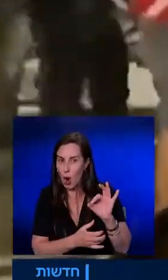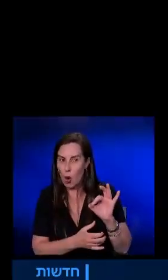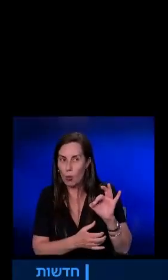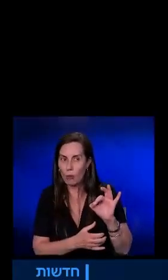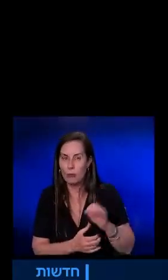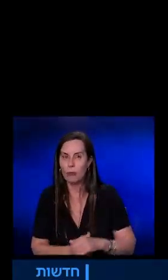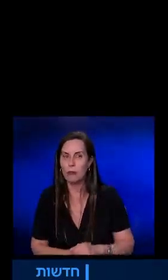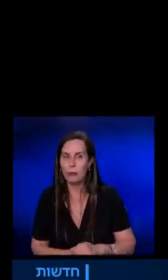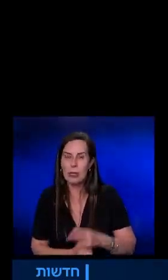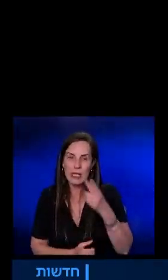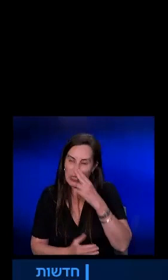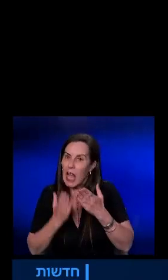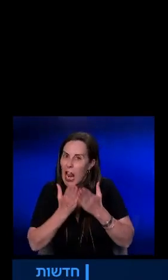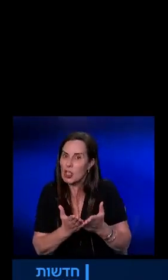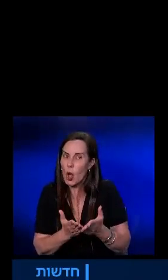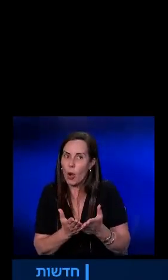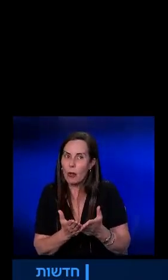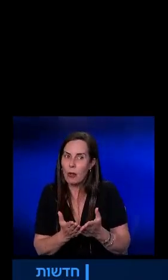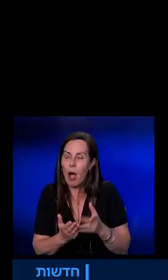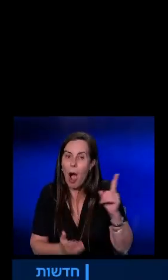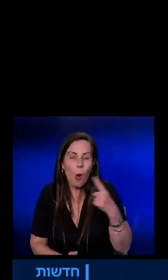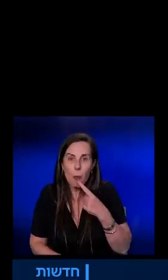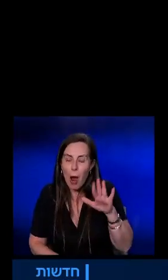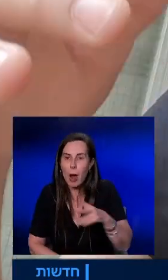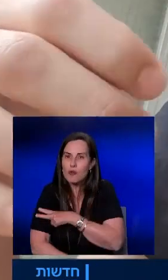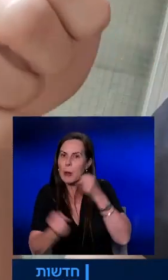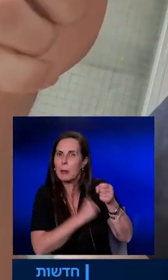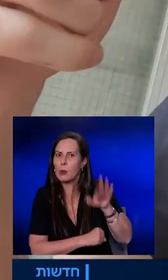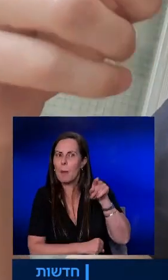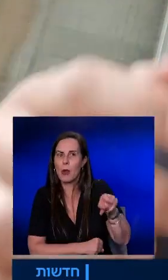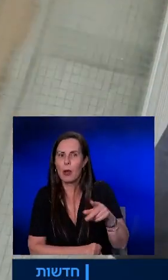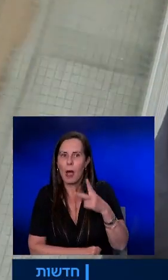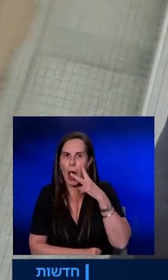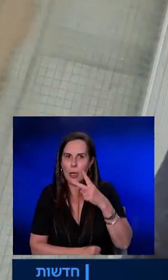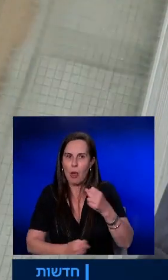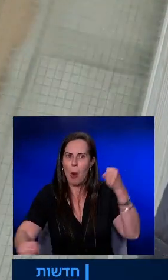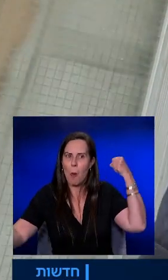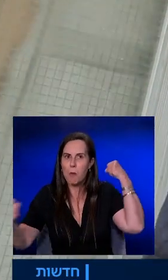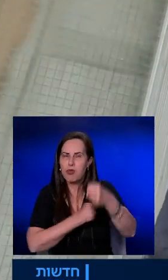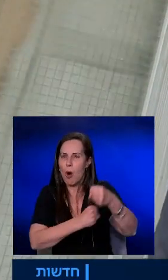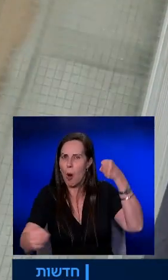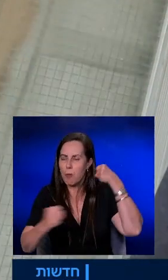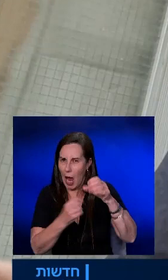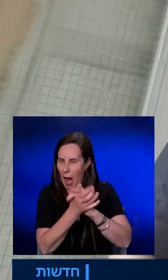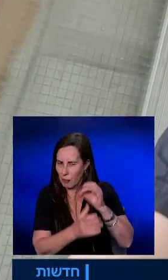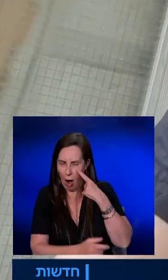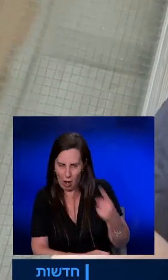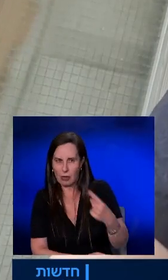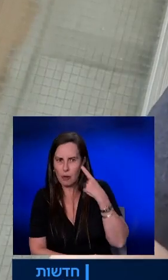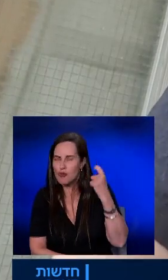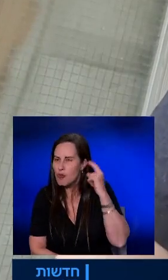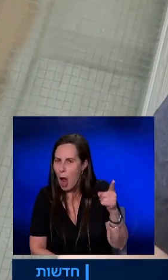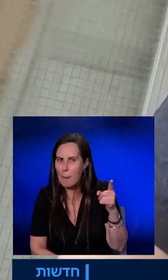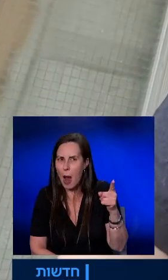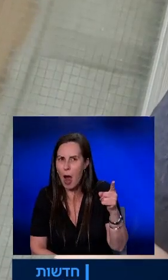כפרי, ניסה לעזור לו, אך לדבריו גם הוא חטף מכות. ראיתי את האגרופים שמכים אותו, שמעתי את הפליז